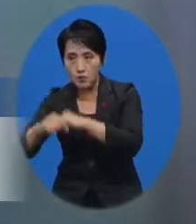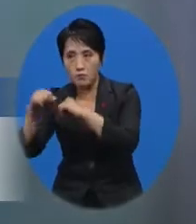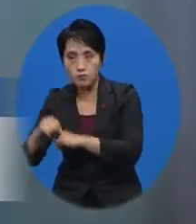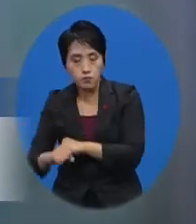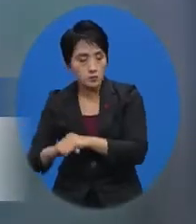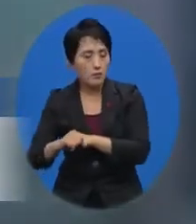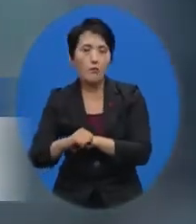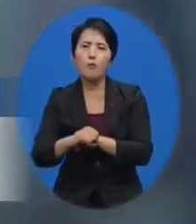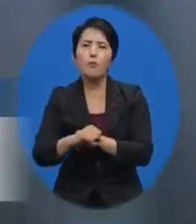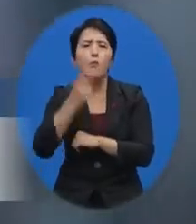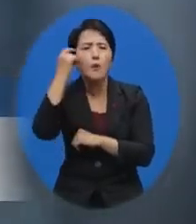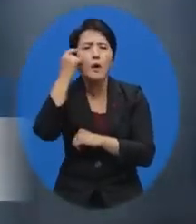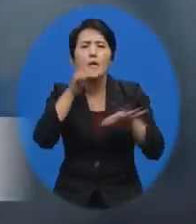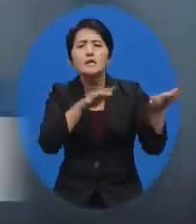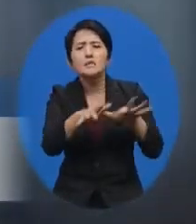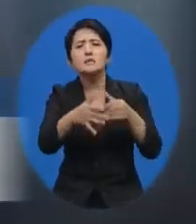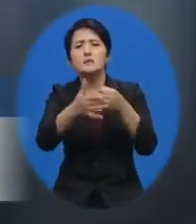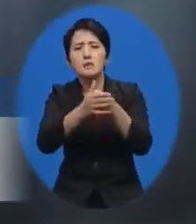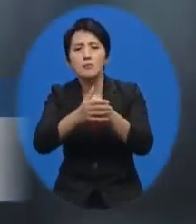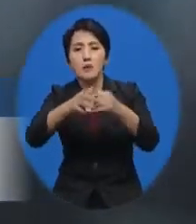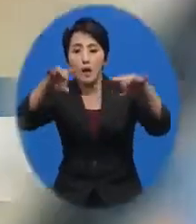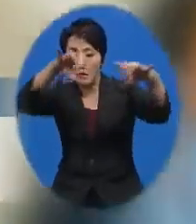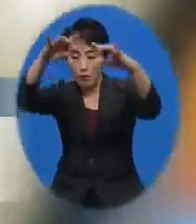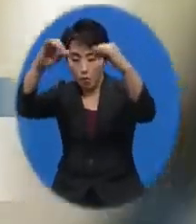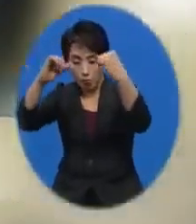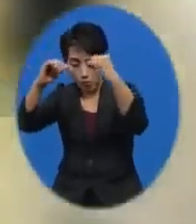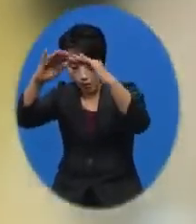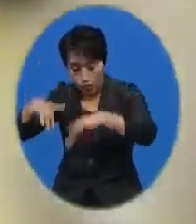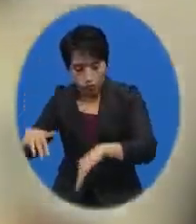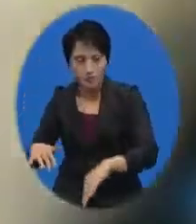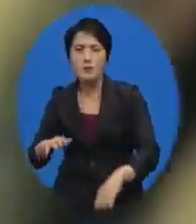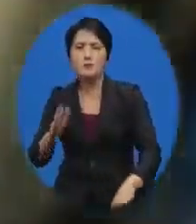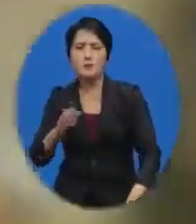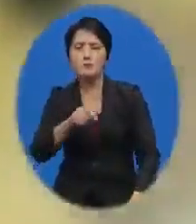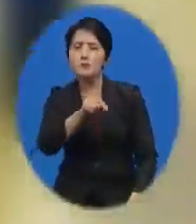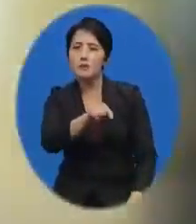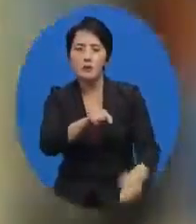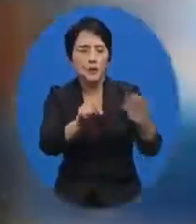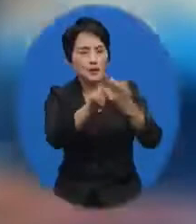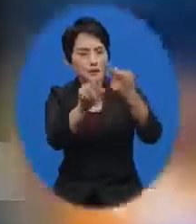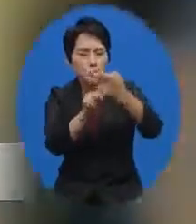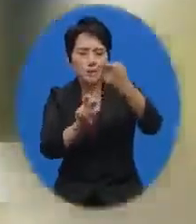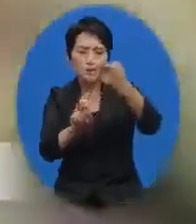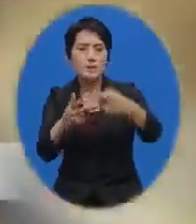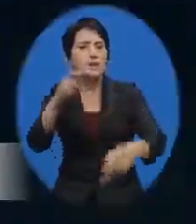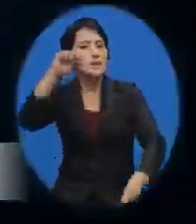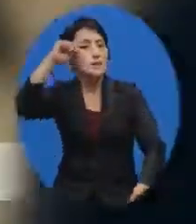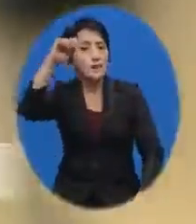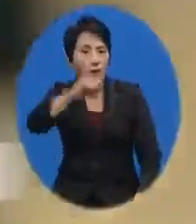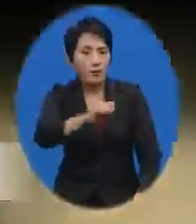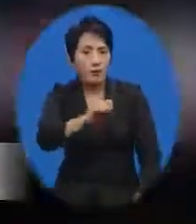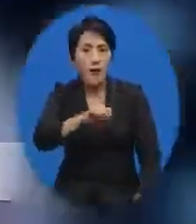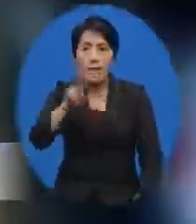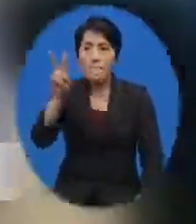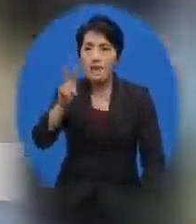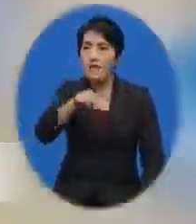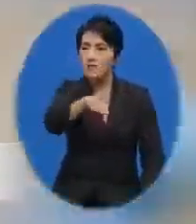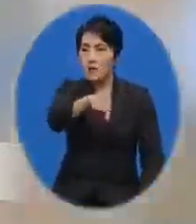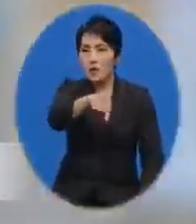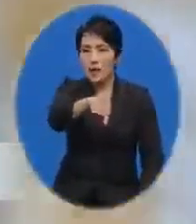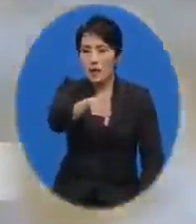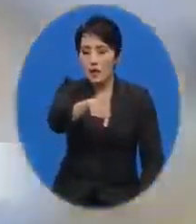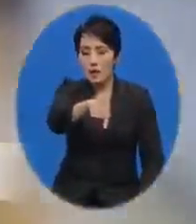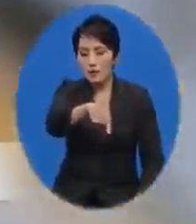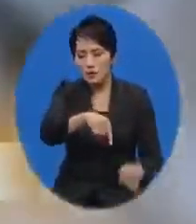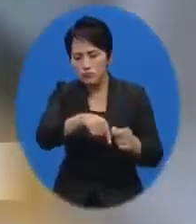completico. ¿Cómo se cayó todo esto? 현지 시간 27일 새벽 베네수엘라 수도 카라카스에서